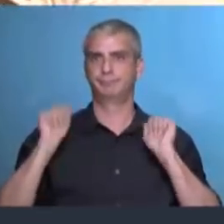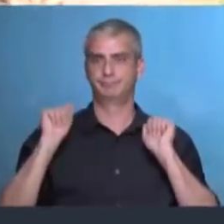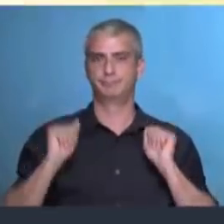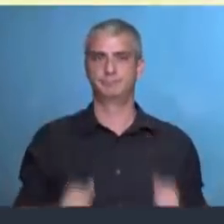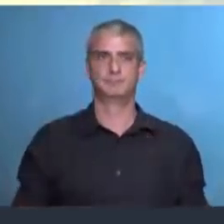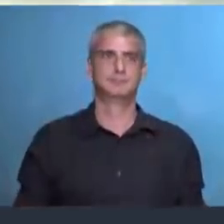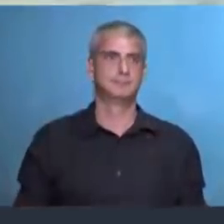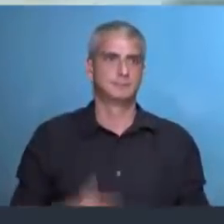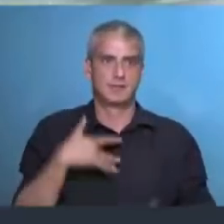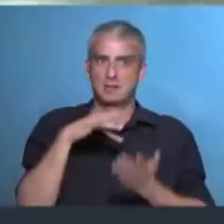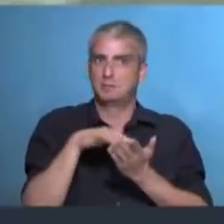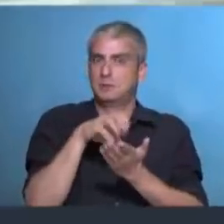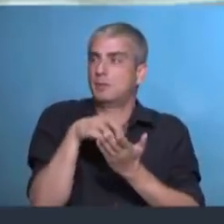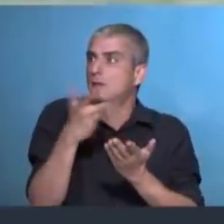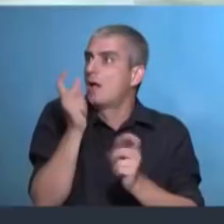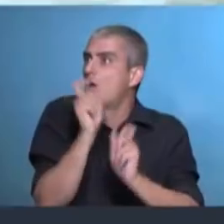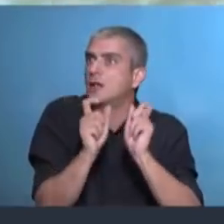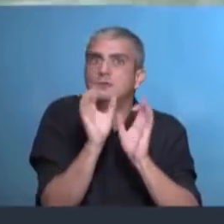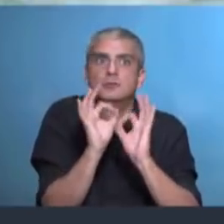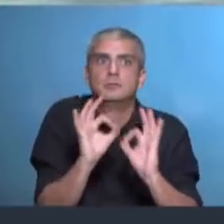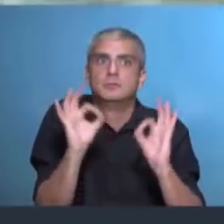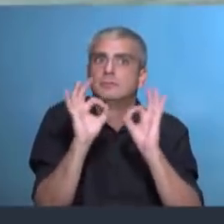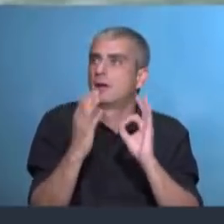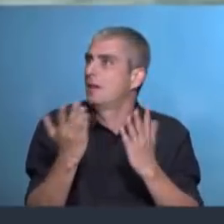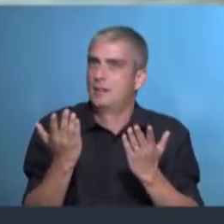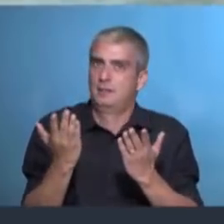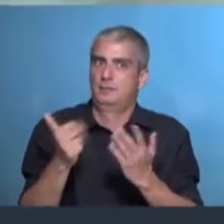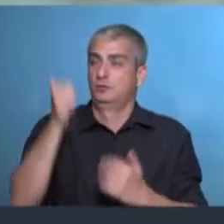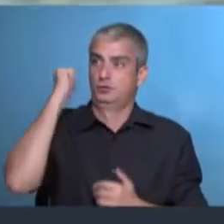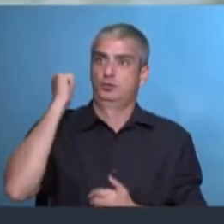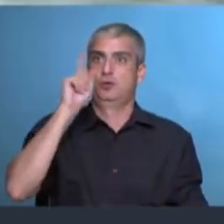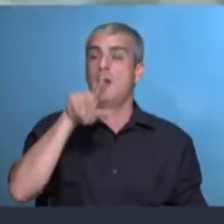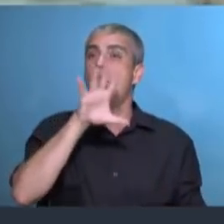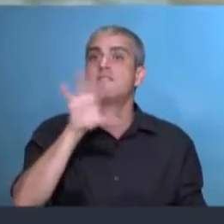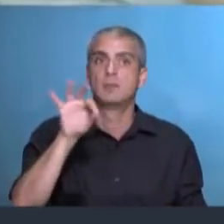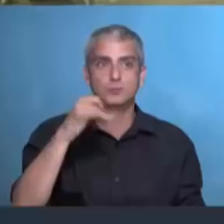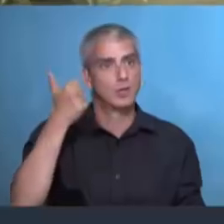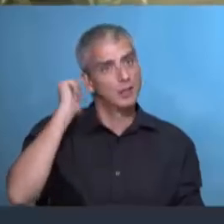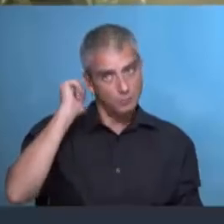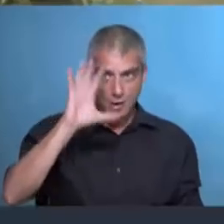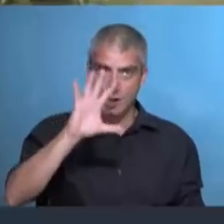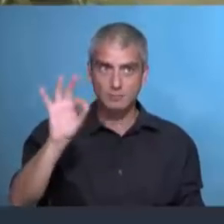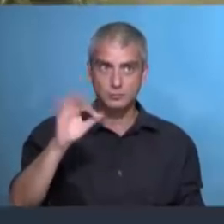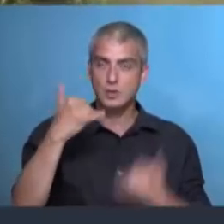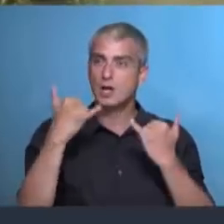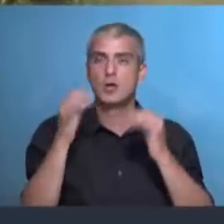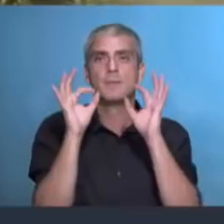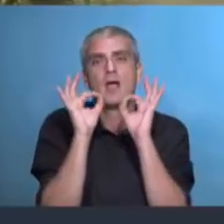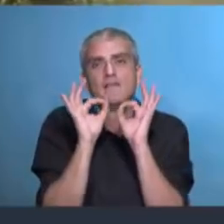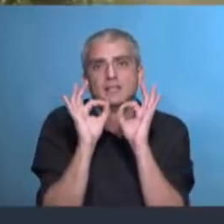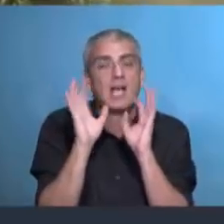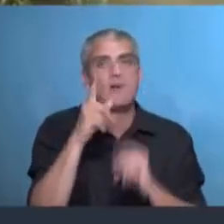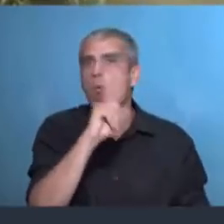אני נמצא באתר היום שאין בו אנשים בכלל. שלשום היו 1,500, אתמול היו 500, היום לא עברו פה 100